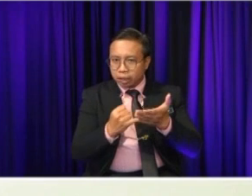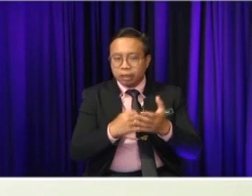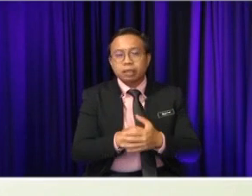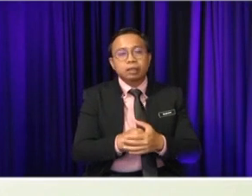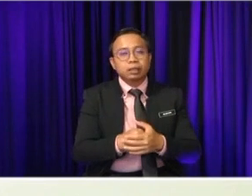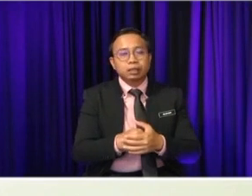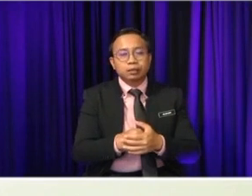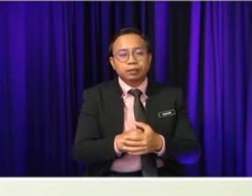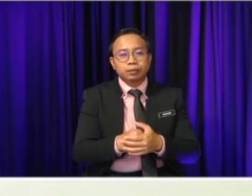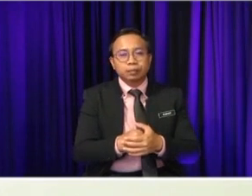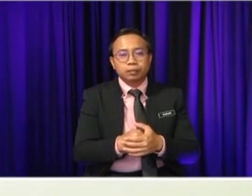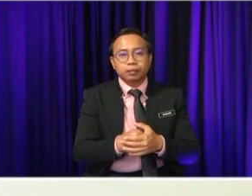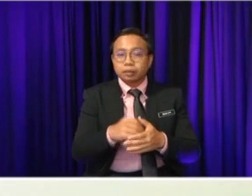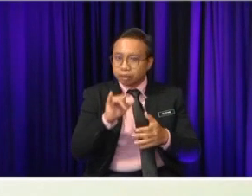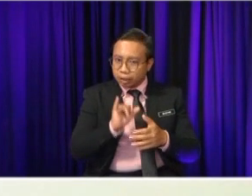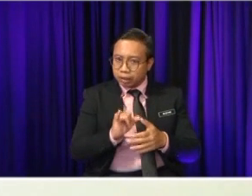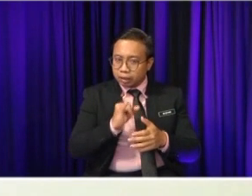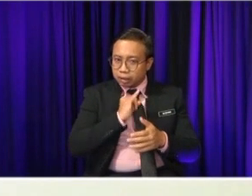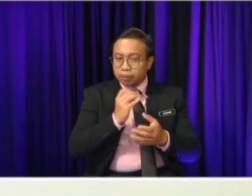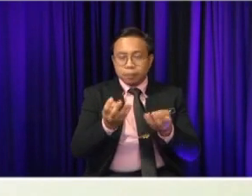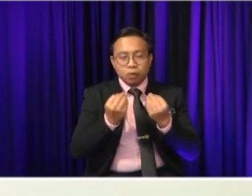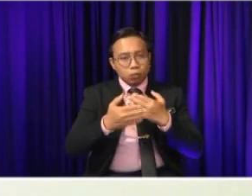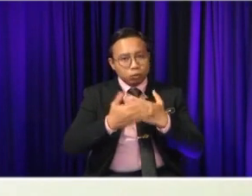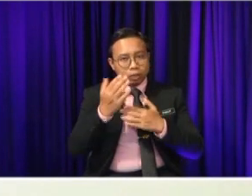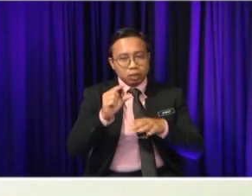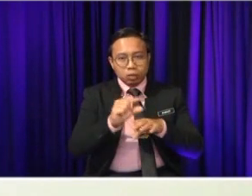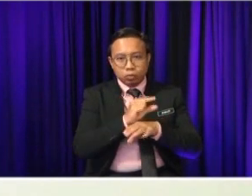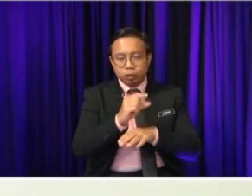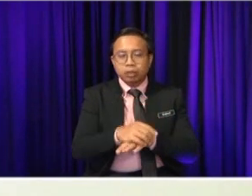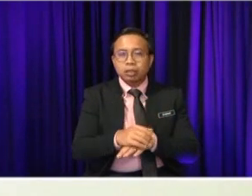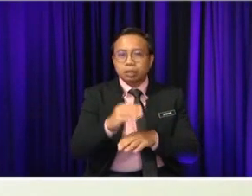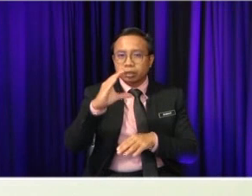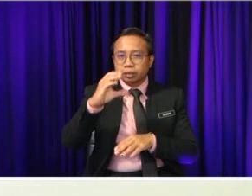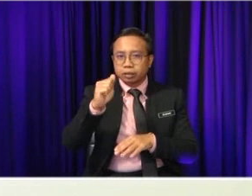Oke dekat sini saya tidak mudah kan kita kan aplikasi cams